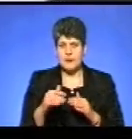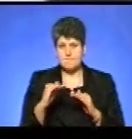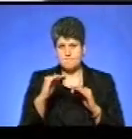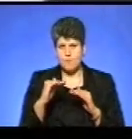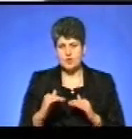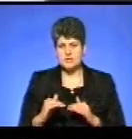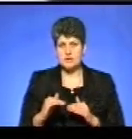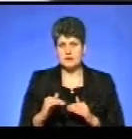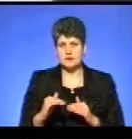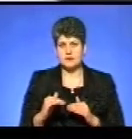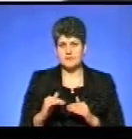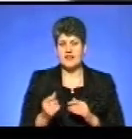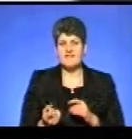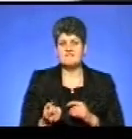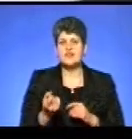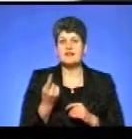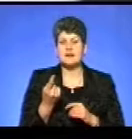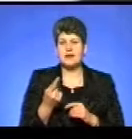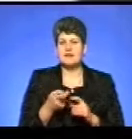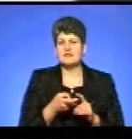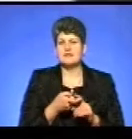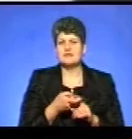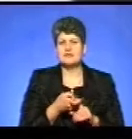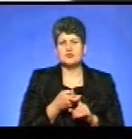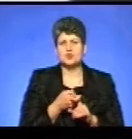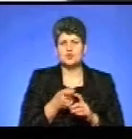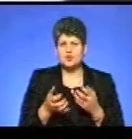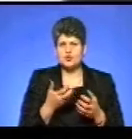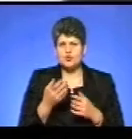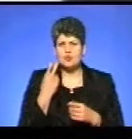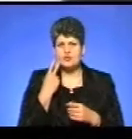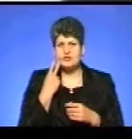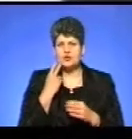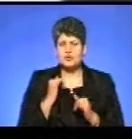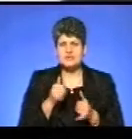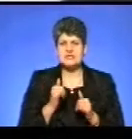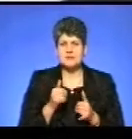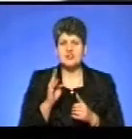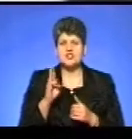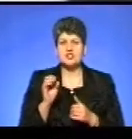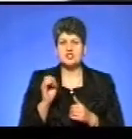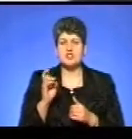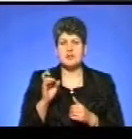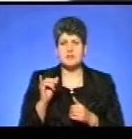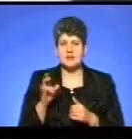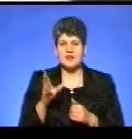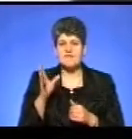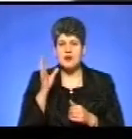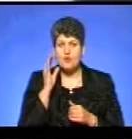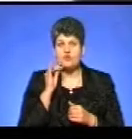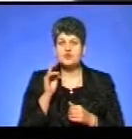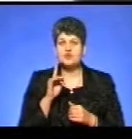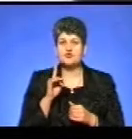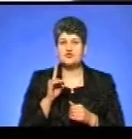яка виникає внаслідок будь-якої розкопки, вона постійно підсипається щебнем. Але враховуючи, що все ж